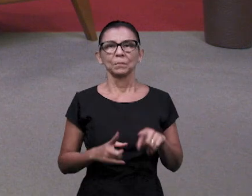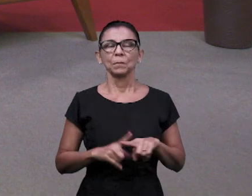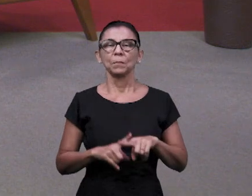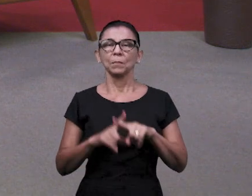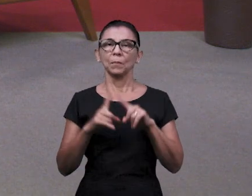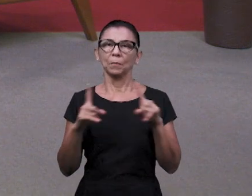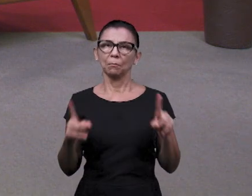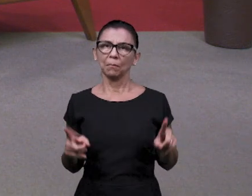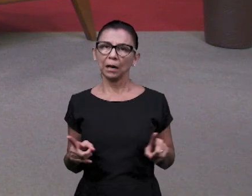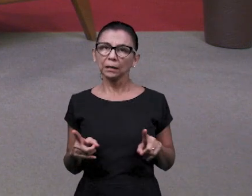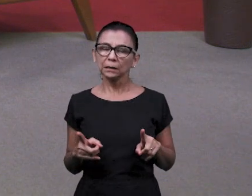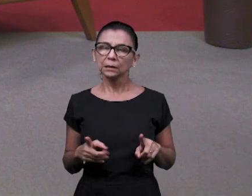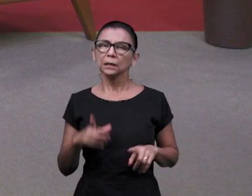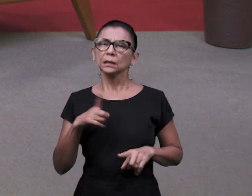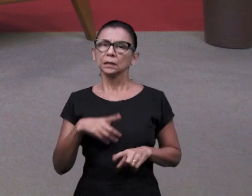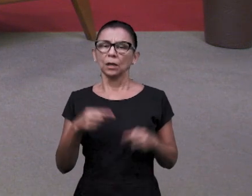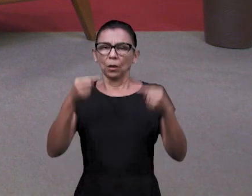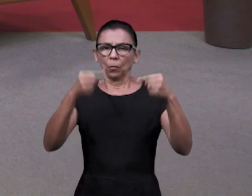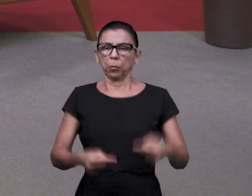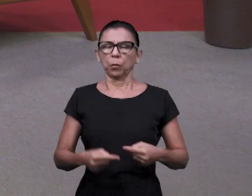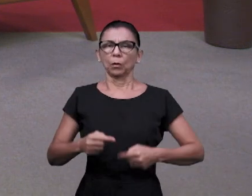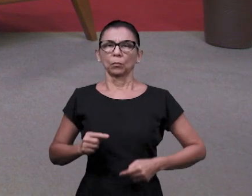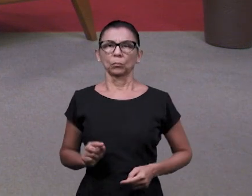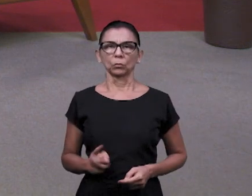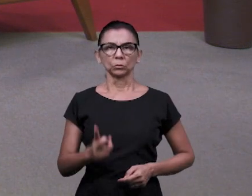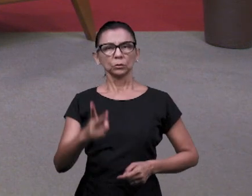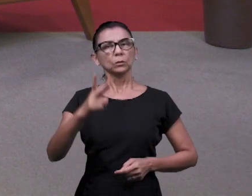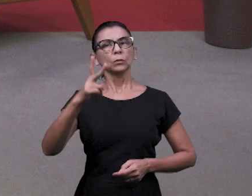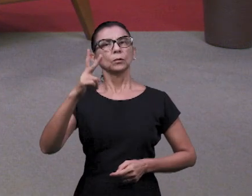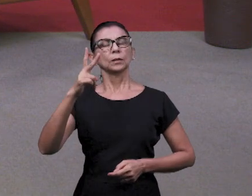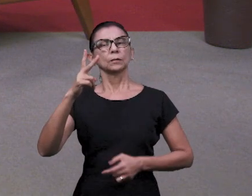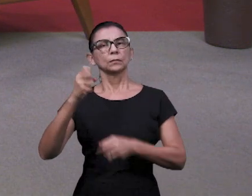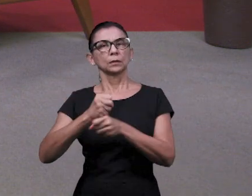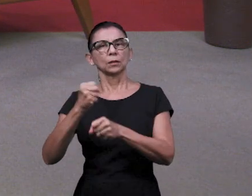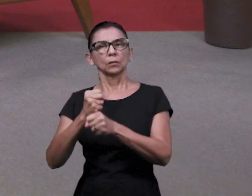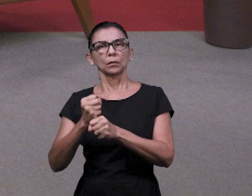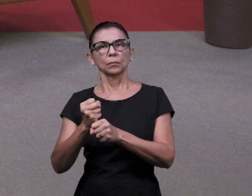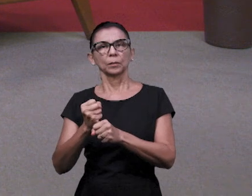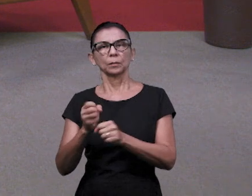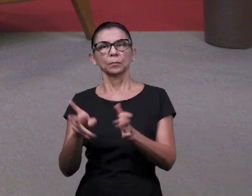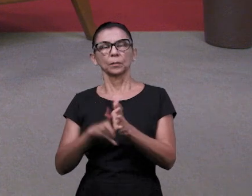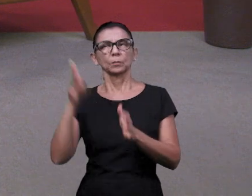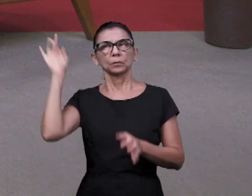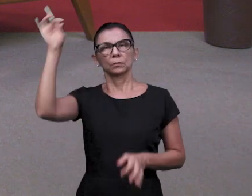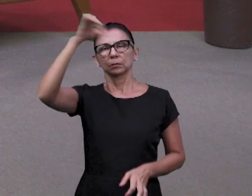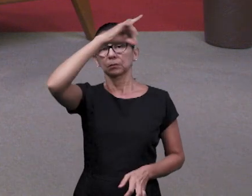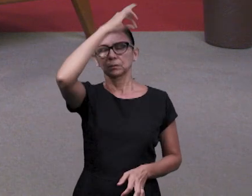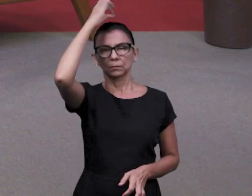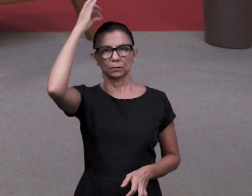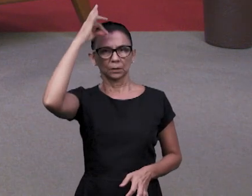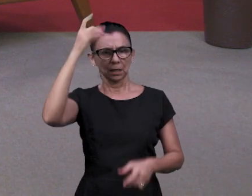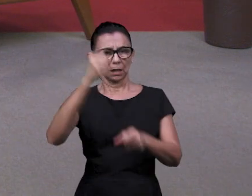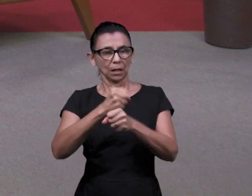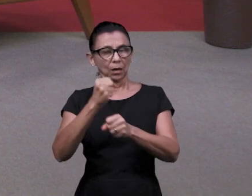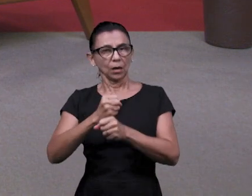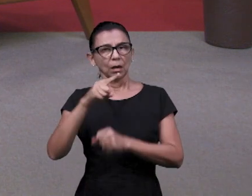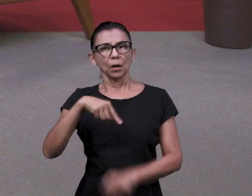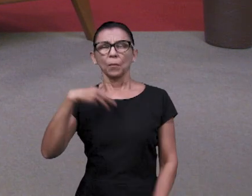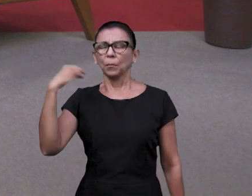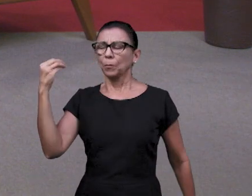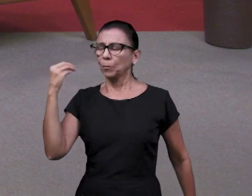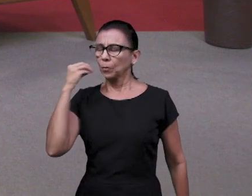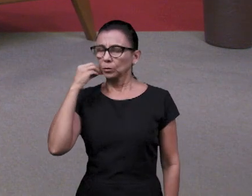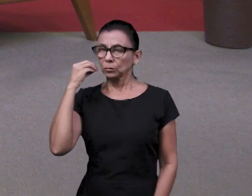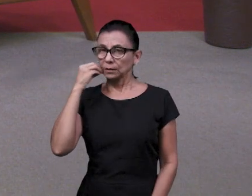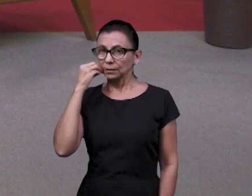aucune opposition va rester debout contre le projet de Dieu. L'œuvre, le Saint-Esprit, c'est une grande opportunité que